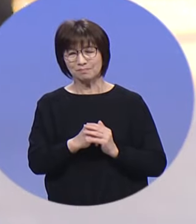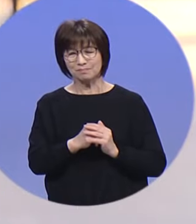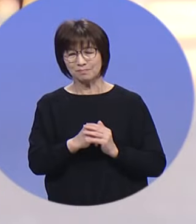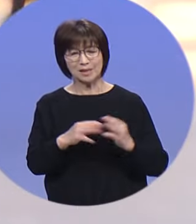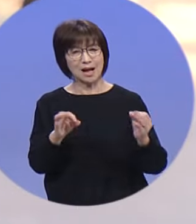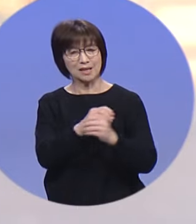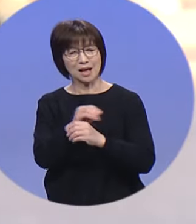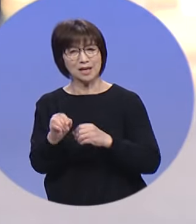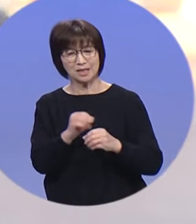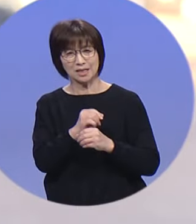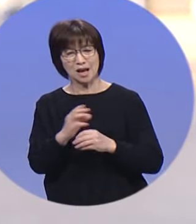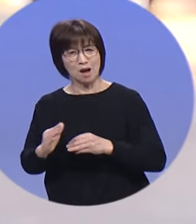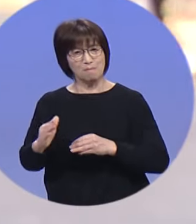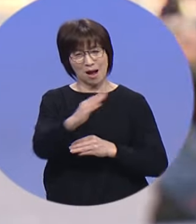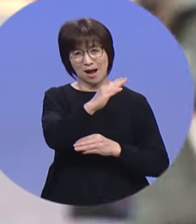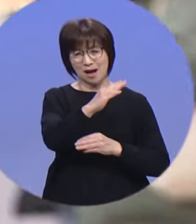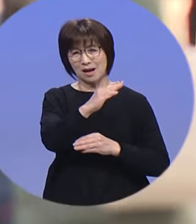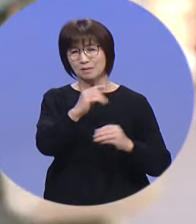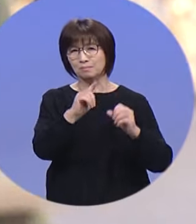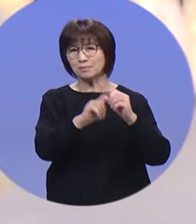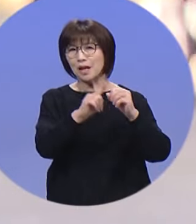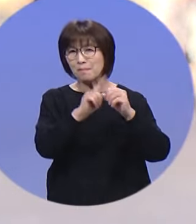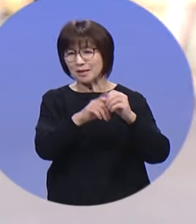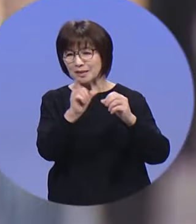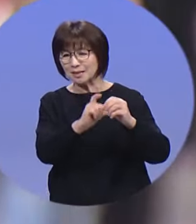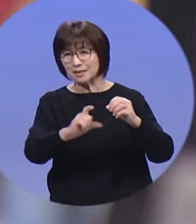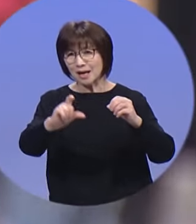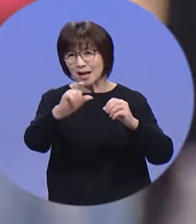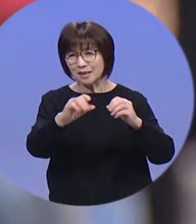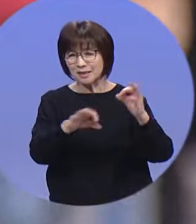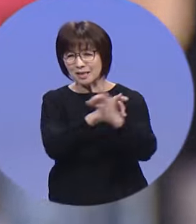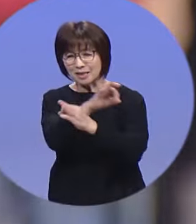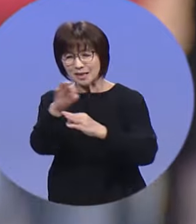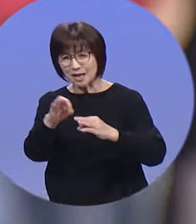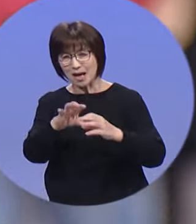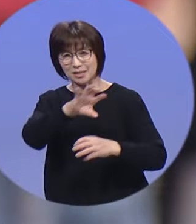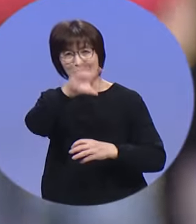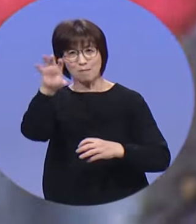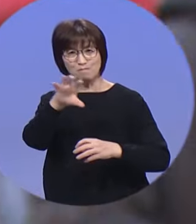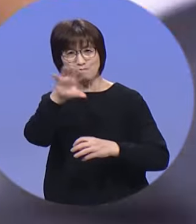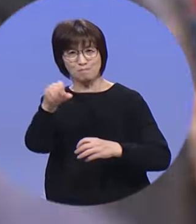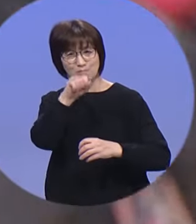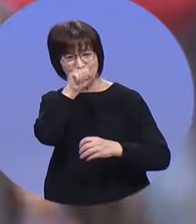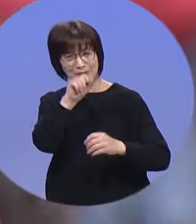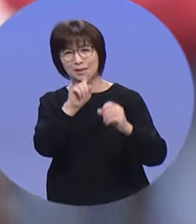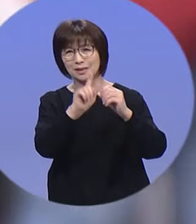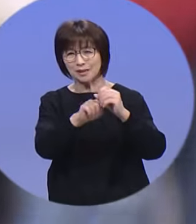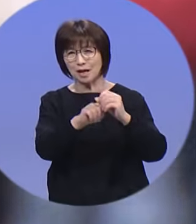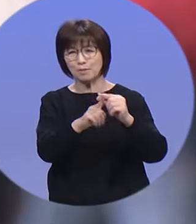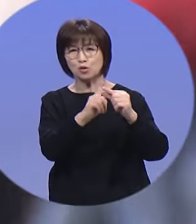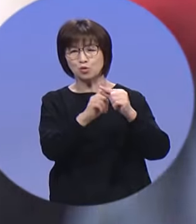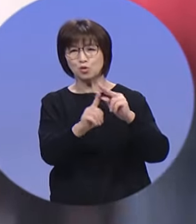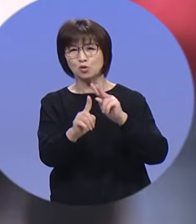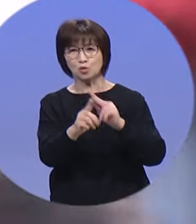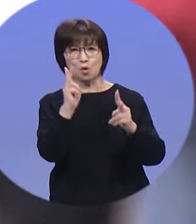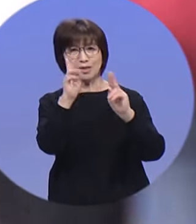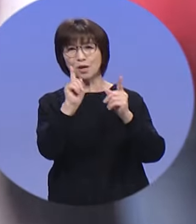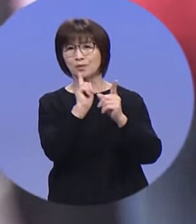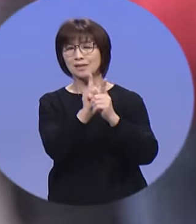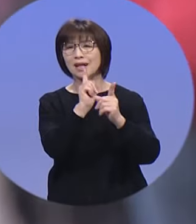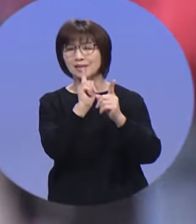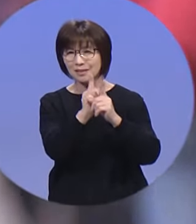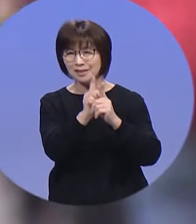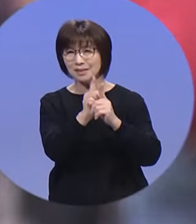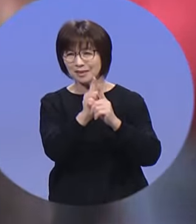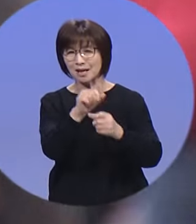景気回復を確かなものとし、さらに経済の好循環を促すため、中小企業に対し